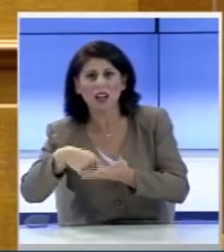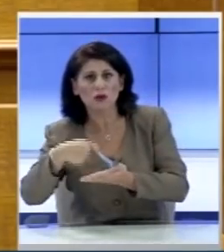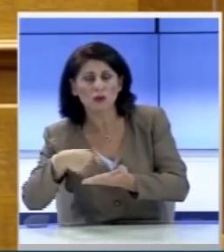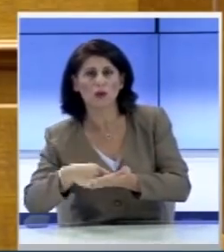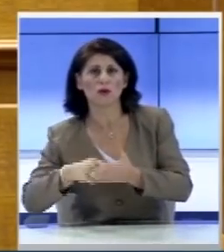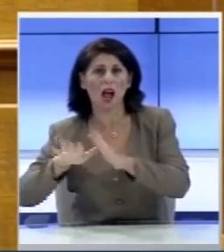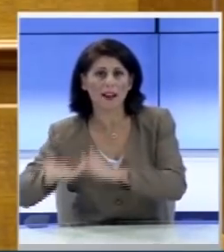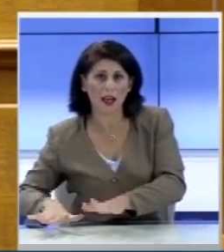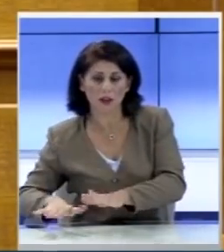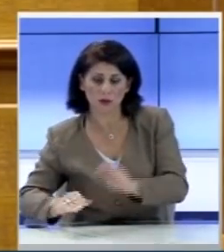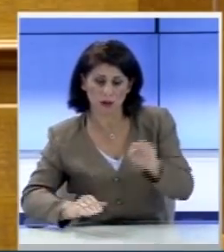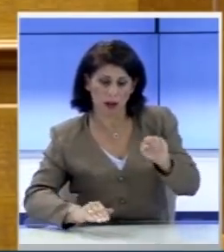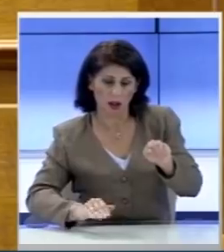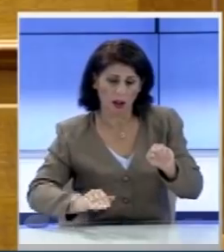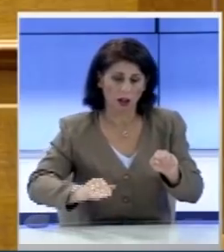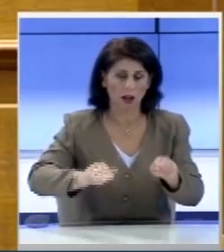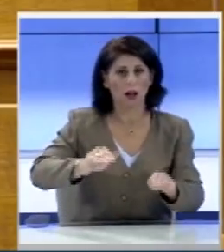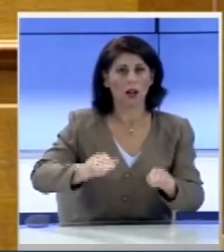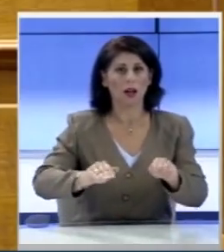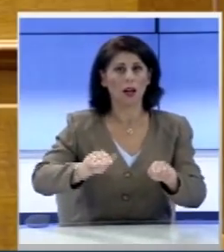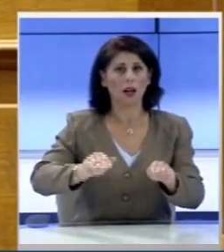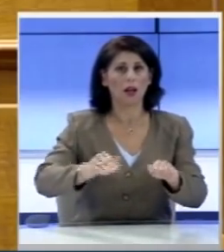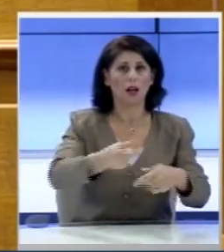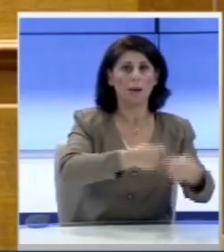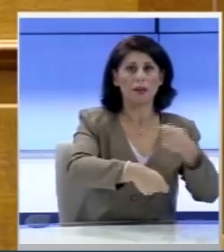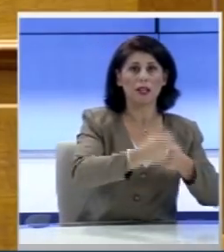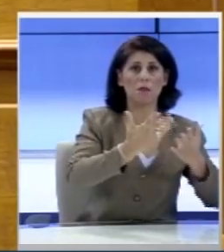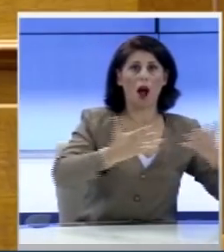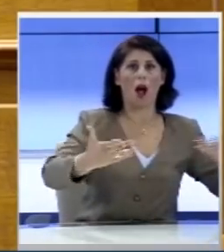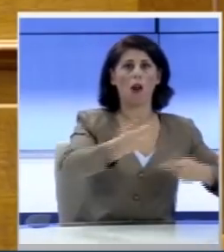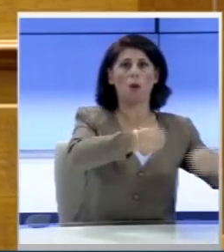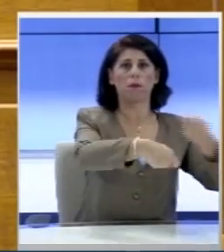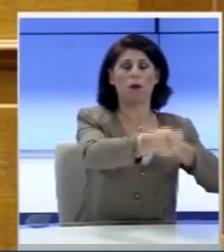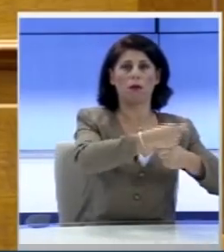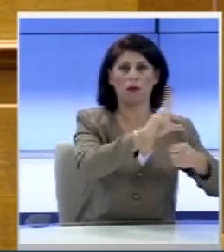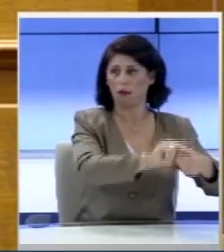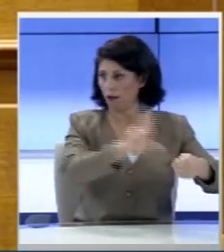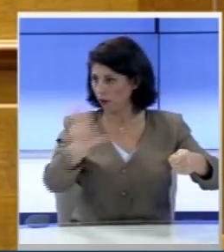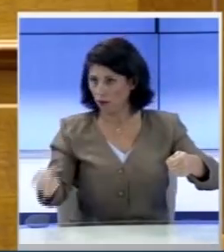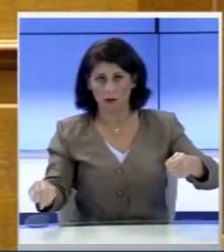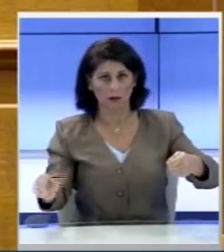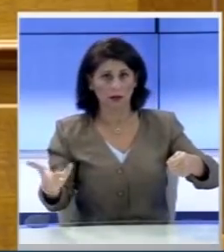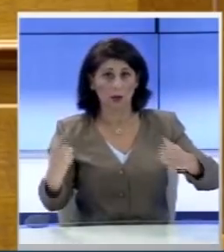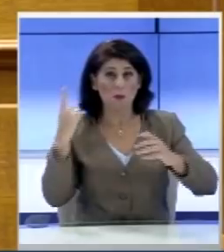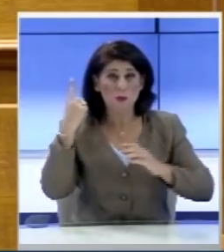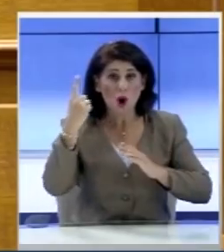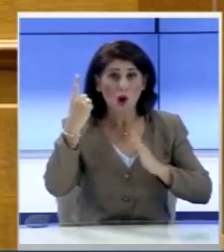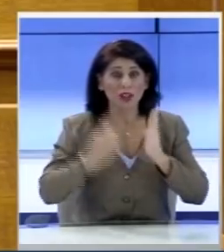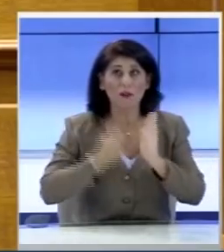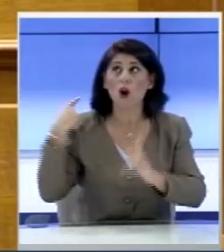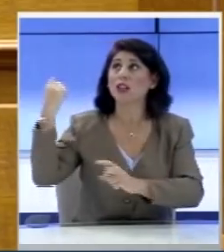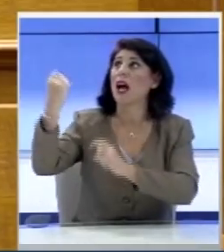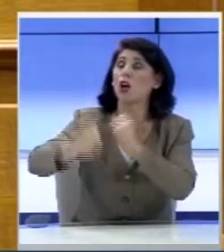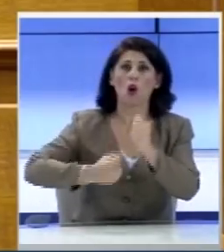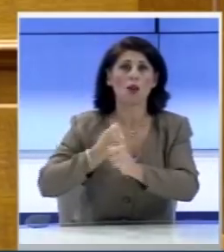συνταξιούχους, τους ανέργους με τις επιχειρήσεις και τους μεγαλεμπόρους. Για πρώτη φορά στα χρονικά ο μισθωτός,